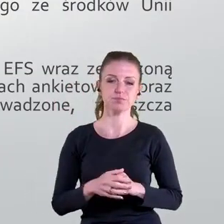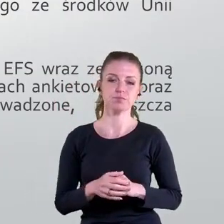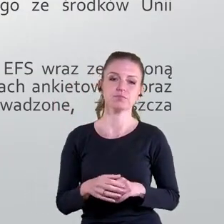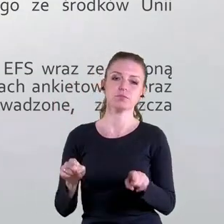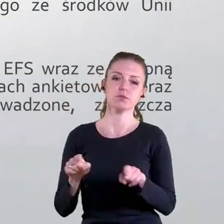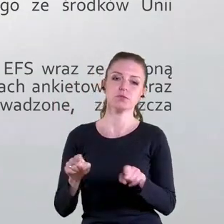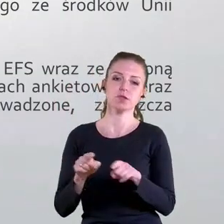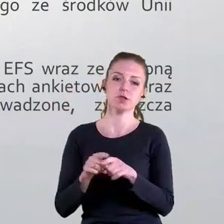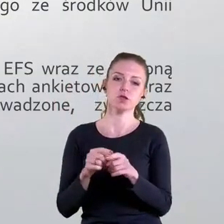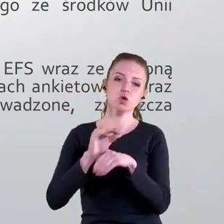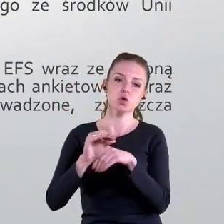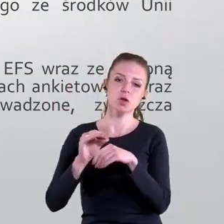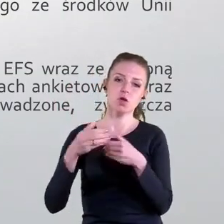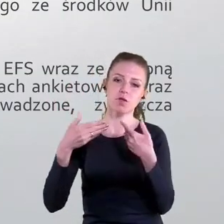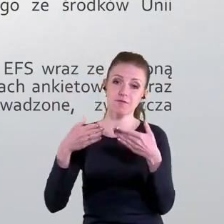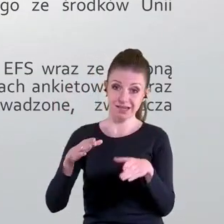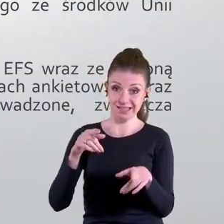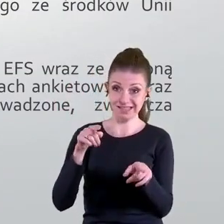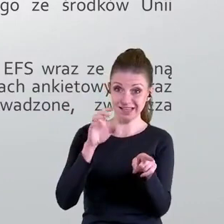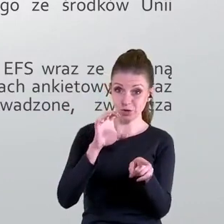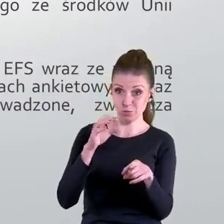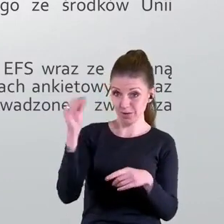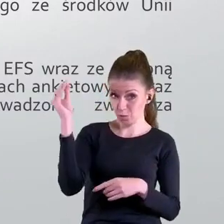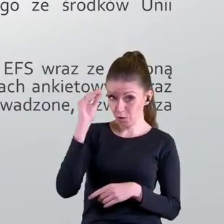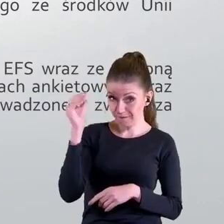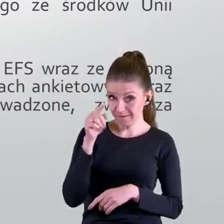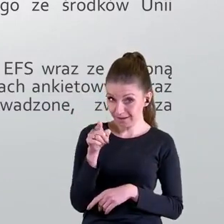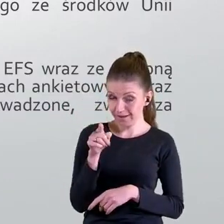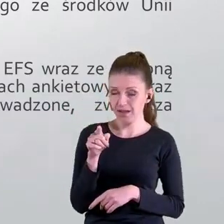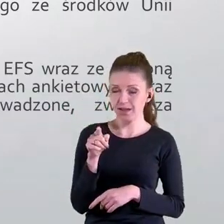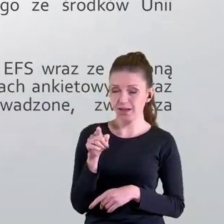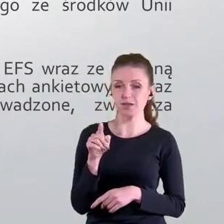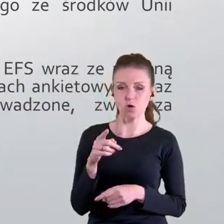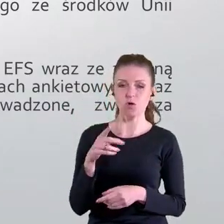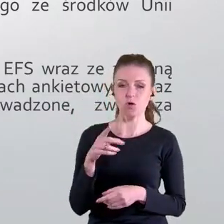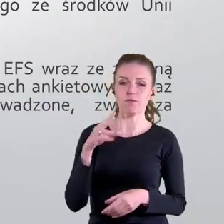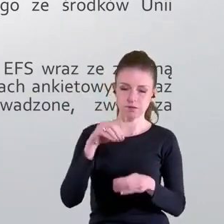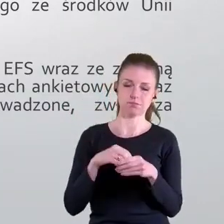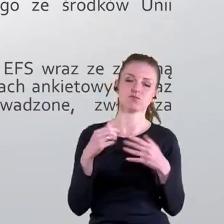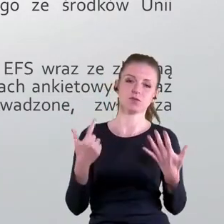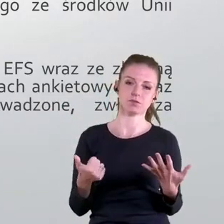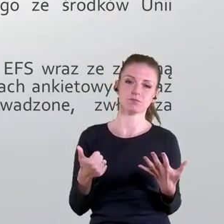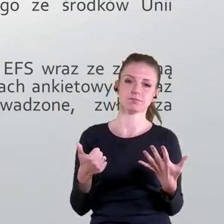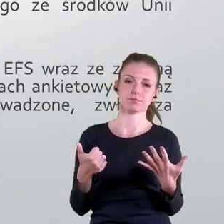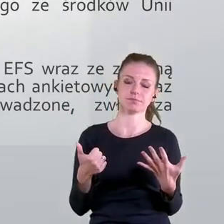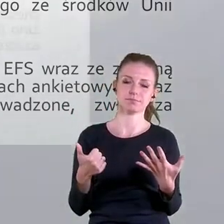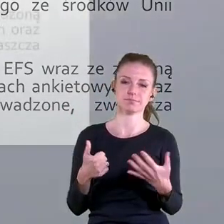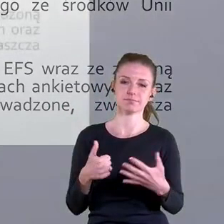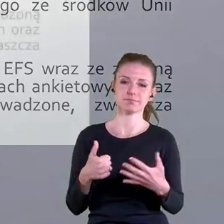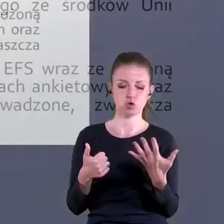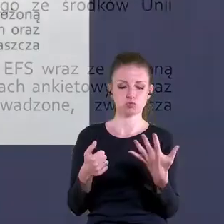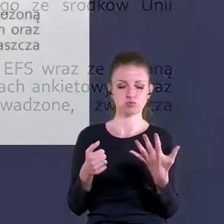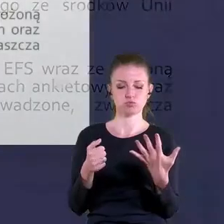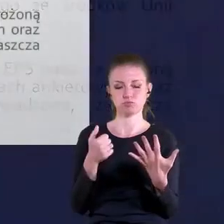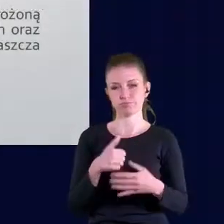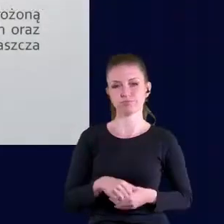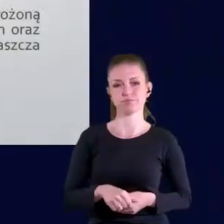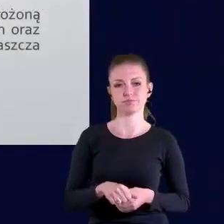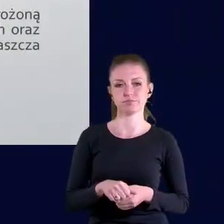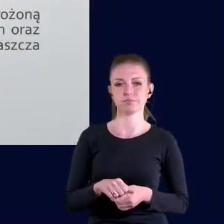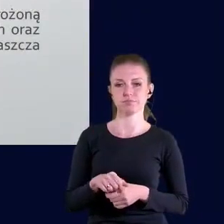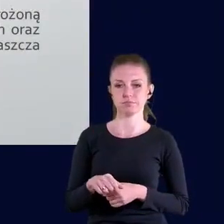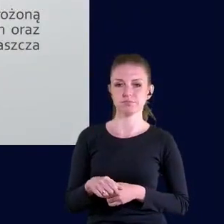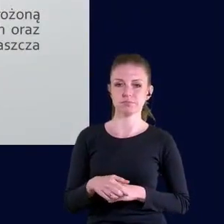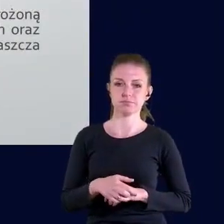szkole pomiędzy otwartych zasobów naukowych jest jednym z tych sześciu szkoleń które mają miejsce